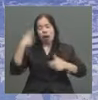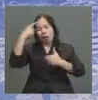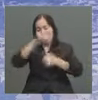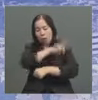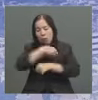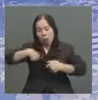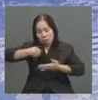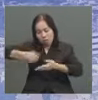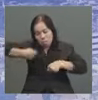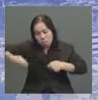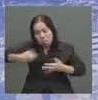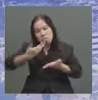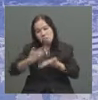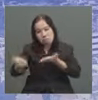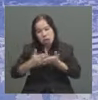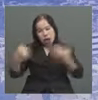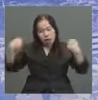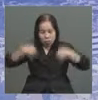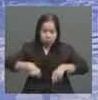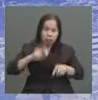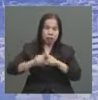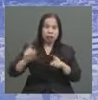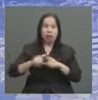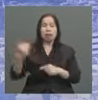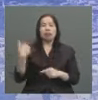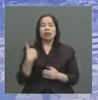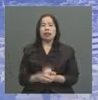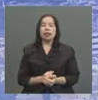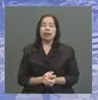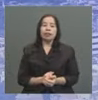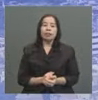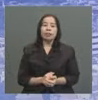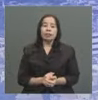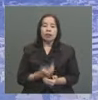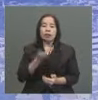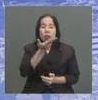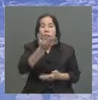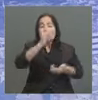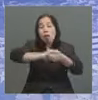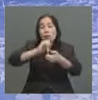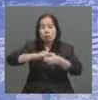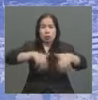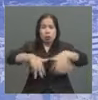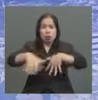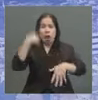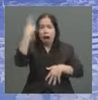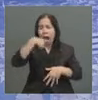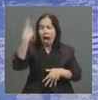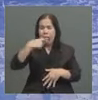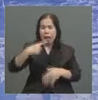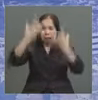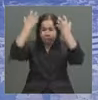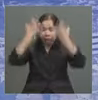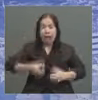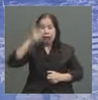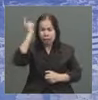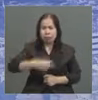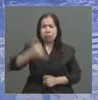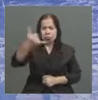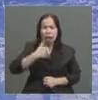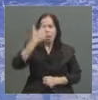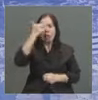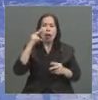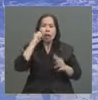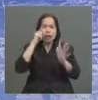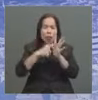กลุ่มนี้แล้วเริ่มมีอาการเพียงเล็กน้อยก็รีบมานะครับคนเหล่านี้ต่างหากครับที่เราต้องการให้น้ำยาของเราเพียง